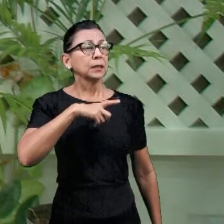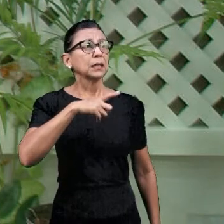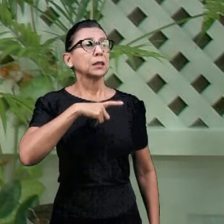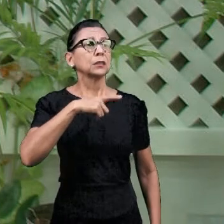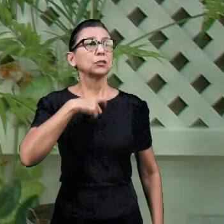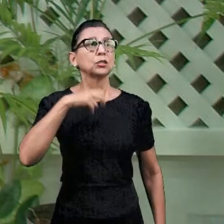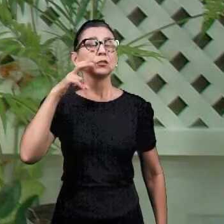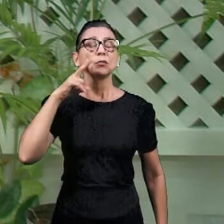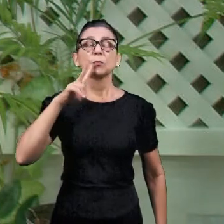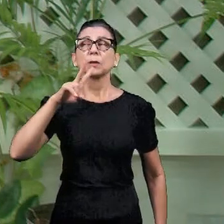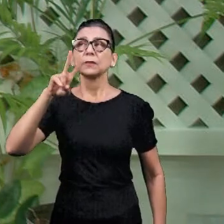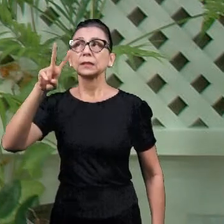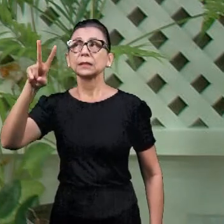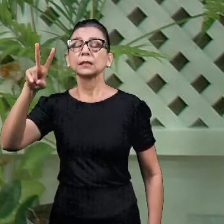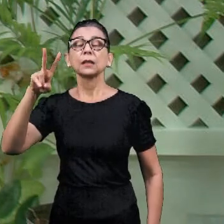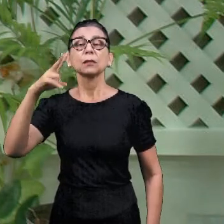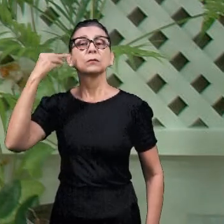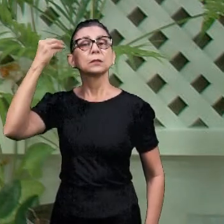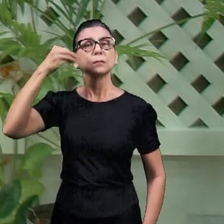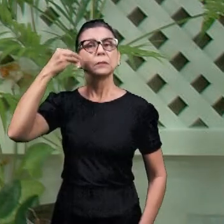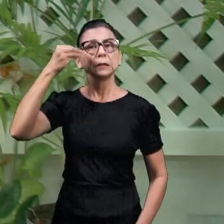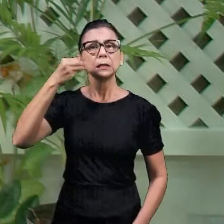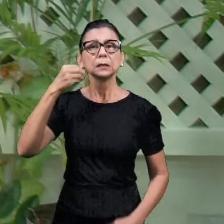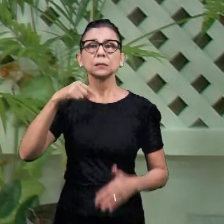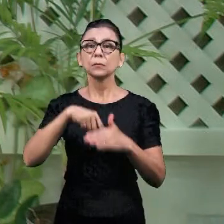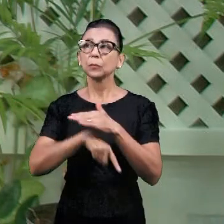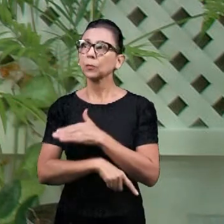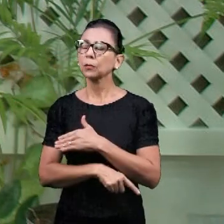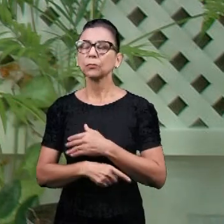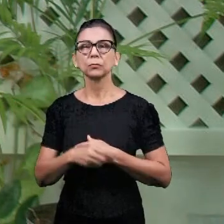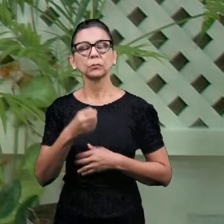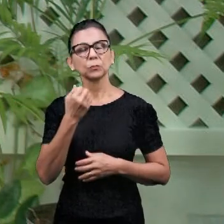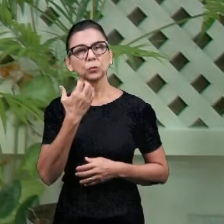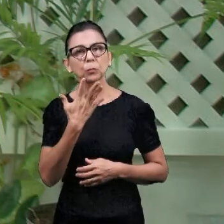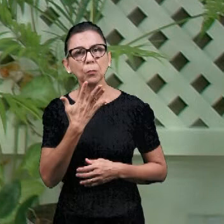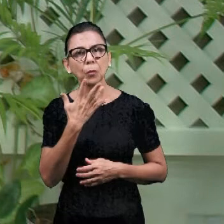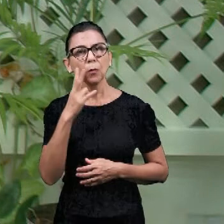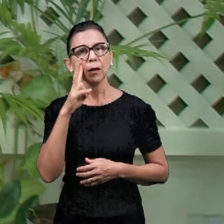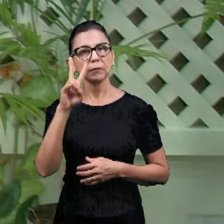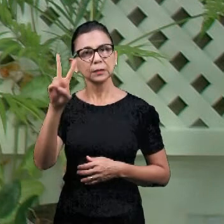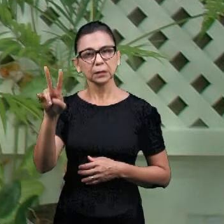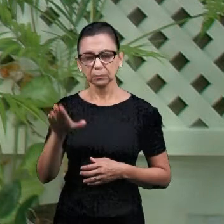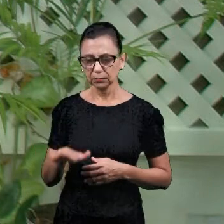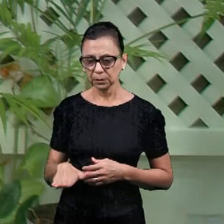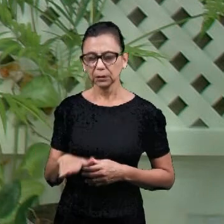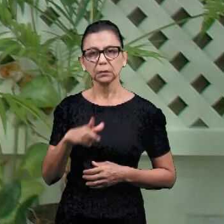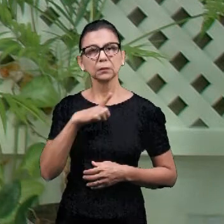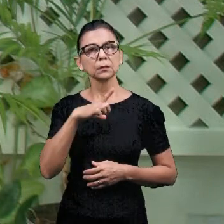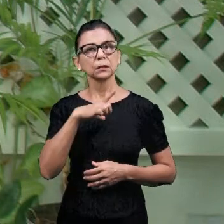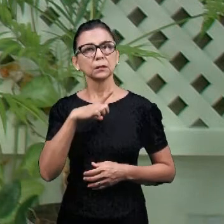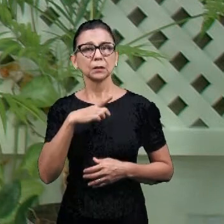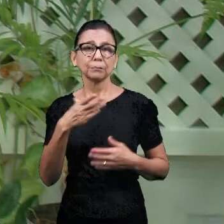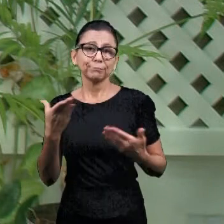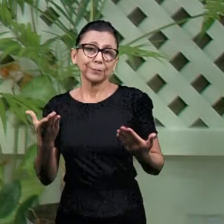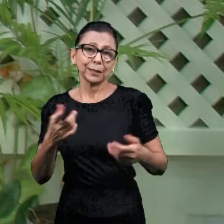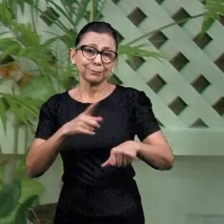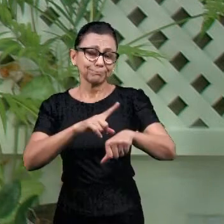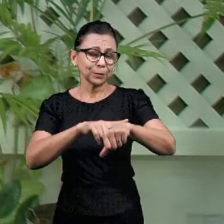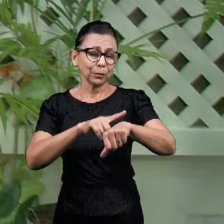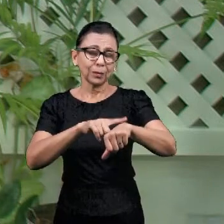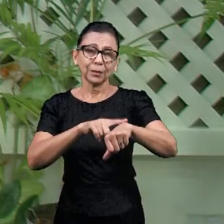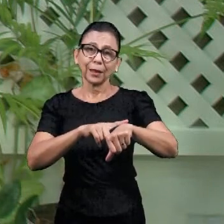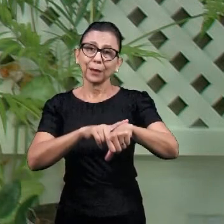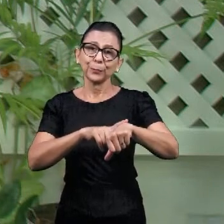J'ai eu une vision, il a raconté la vision. Donc, j'aimerais lire la vision ici, mais je n'ai pas le